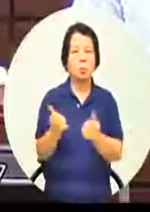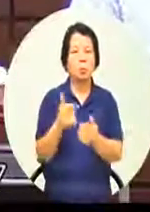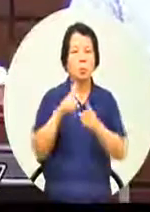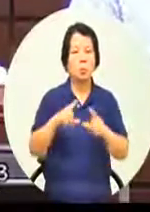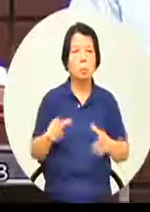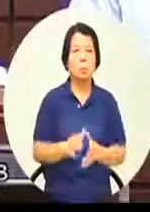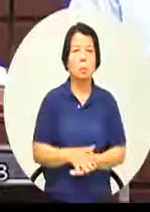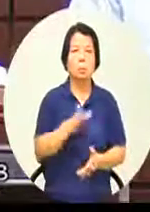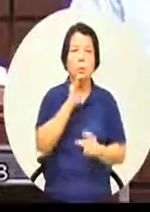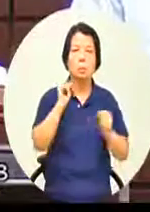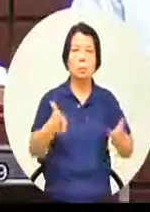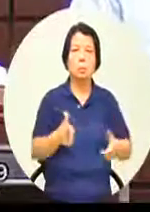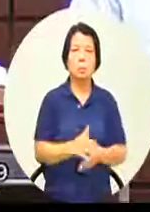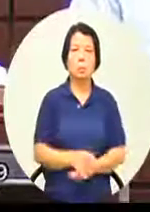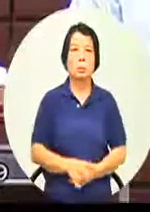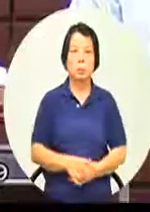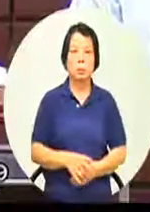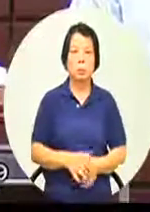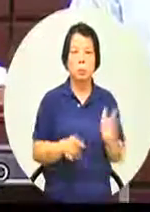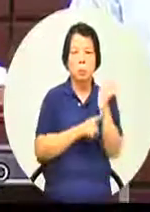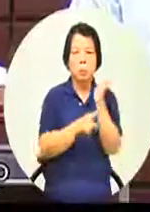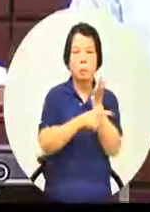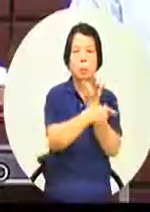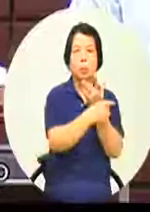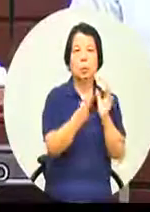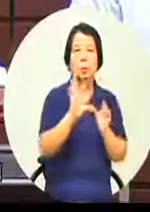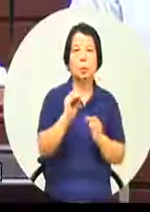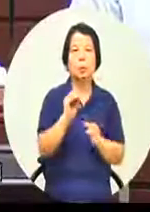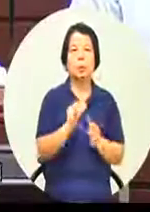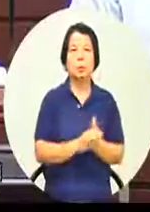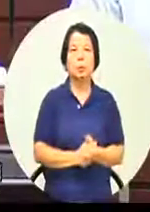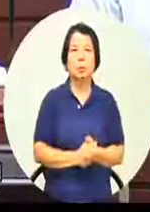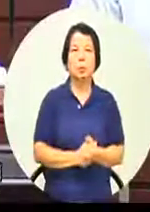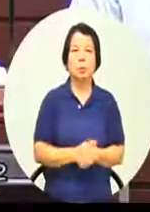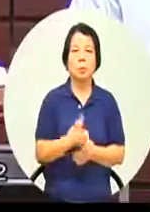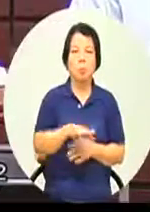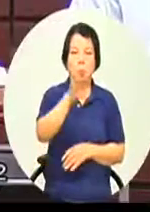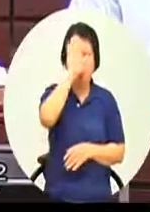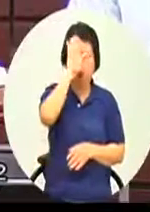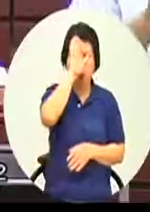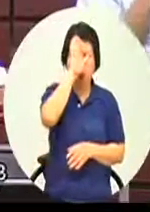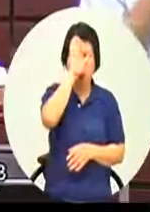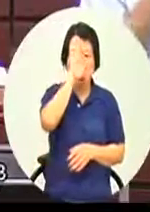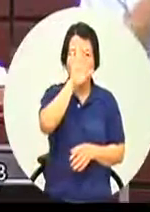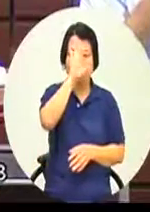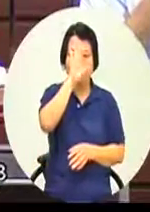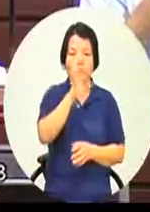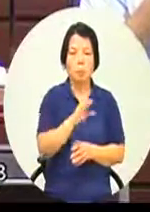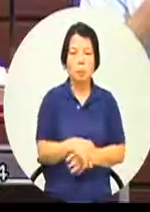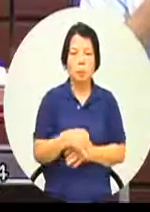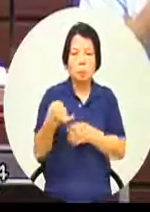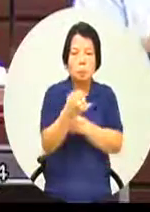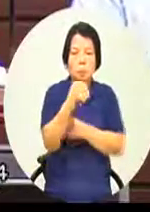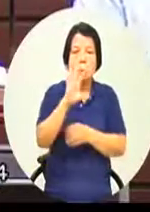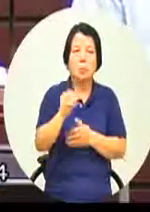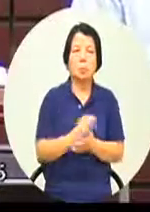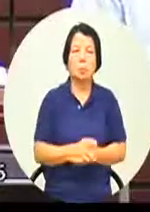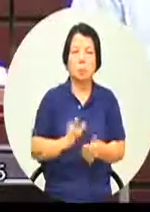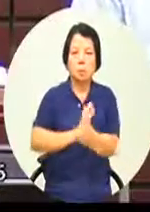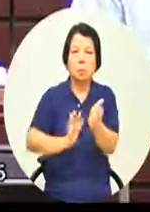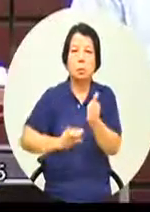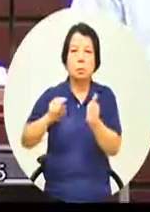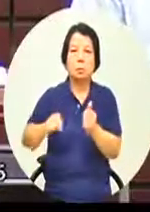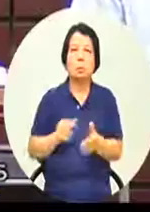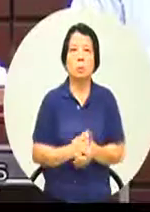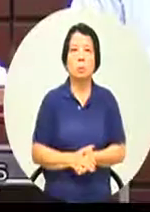我们是不是一个这个树枝里面是不是含有一些病菌病虫害的，那是会影响到我们的